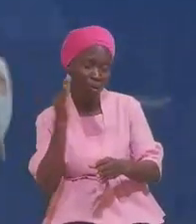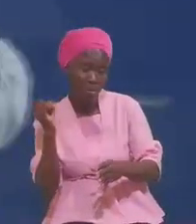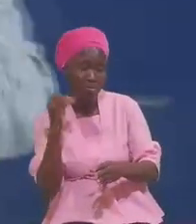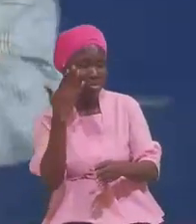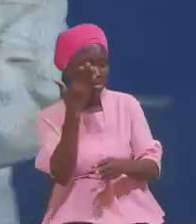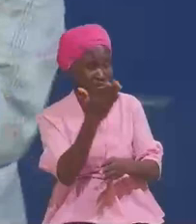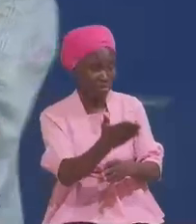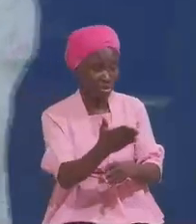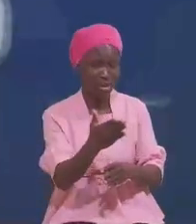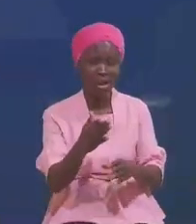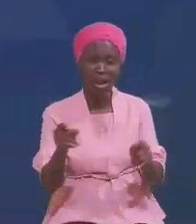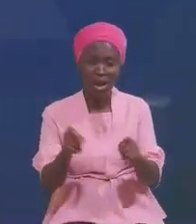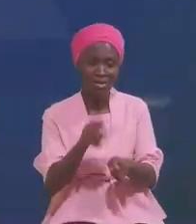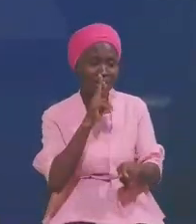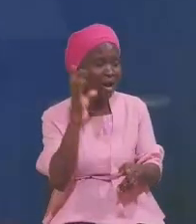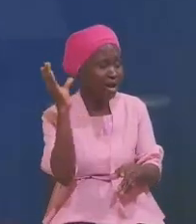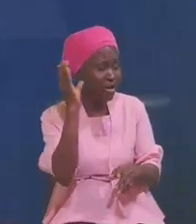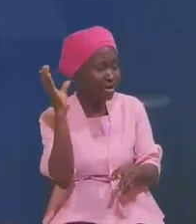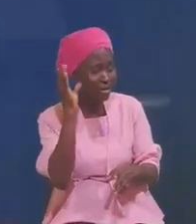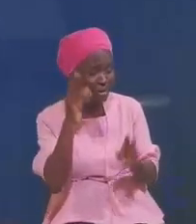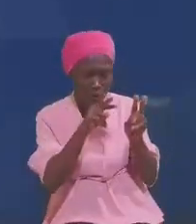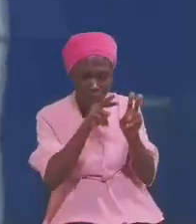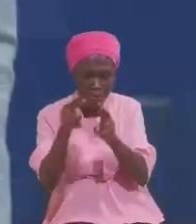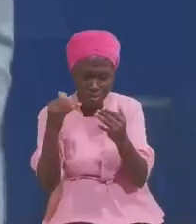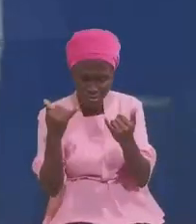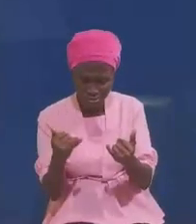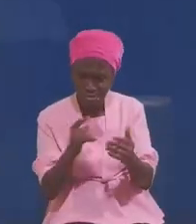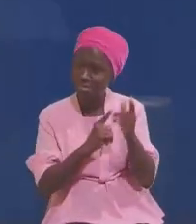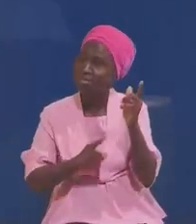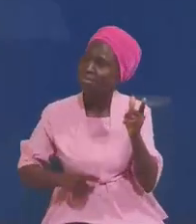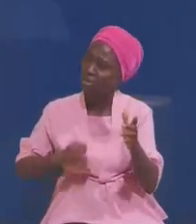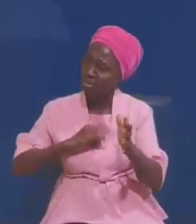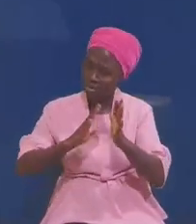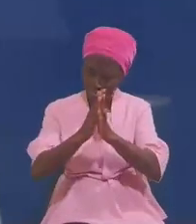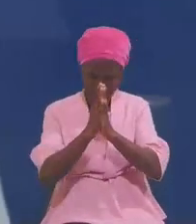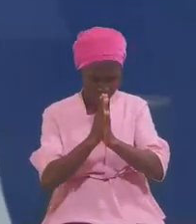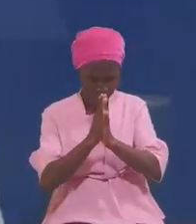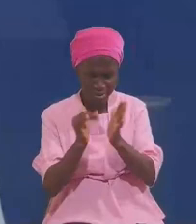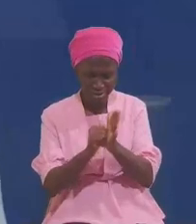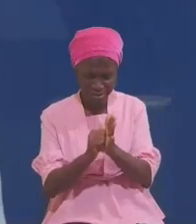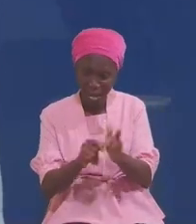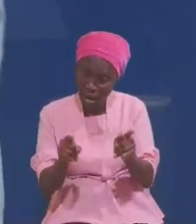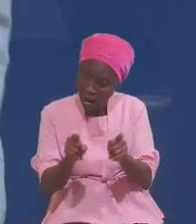là où ils écoutent la parole. Je prie que selon ta parole,